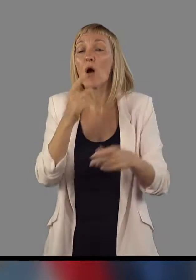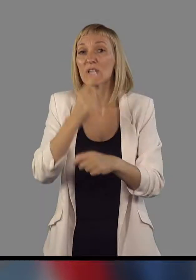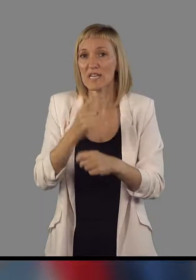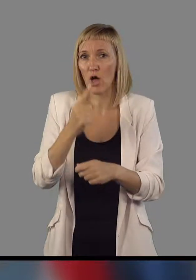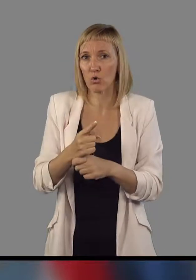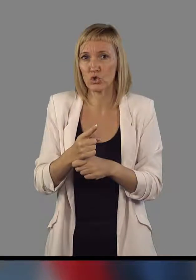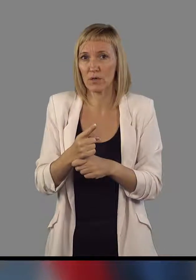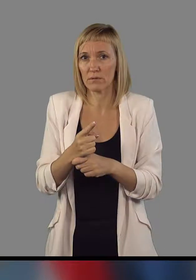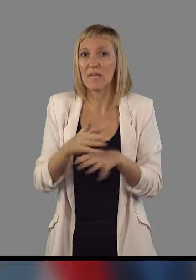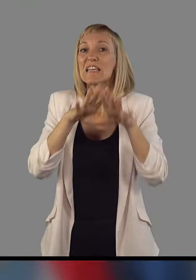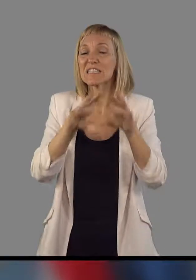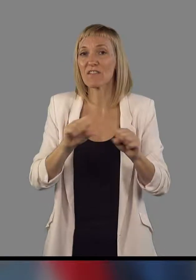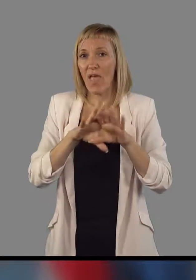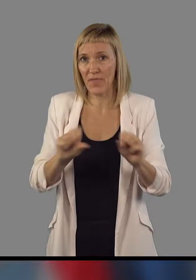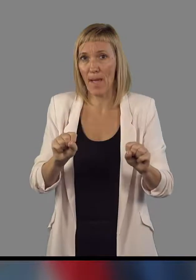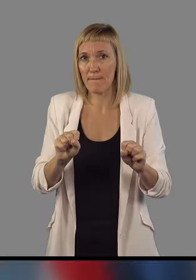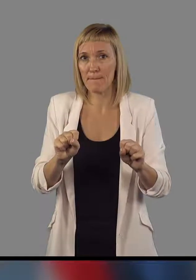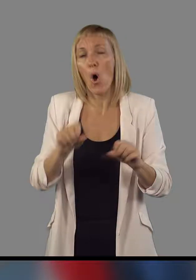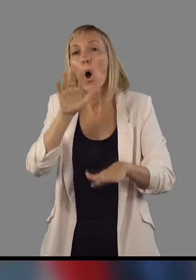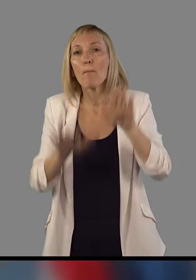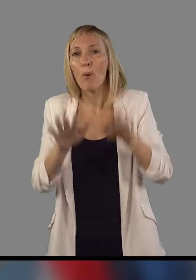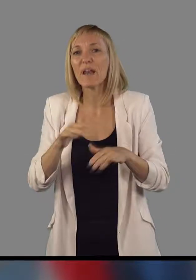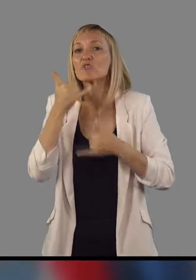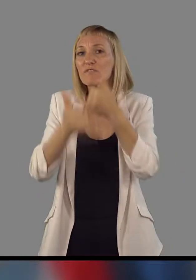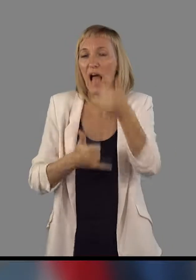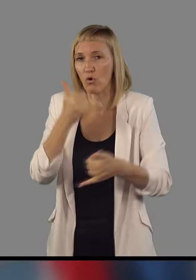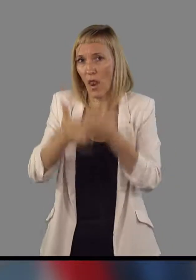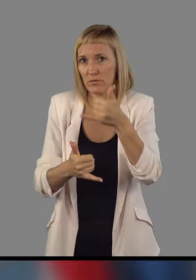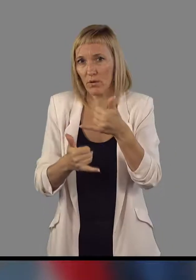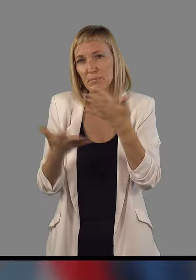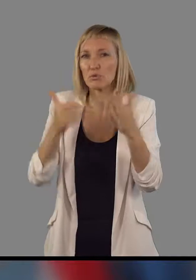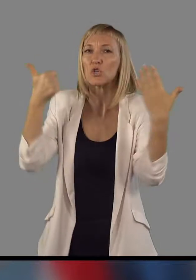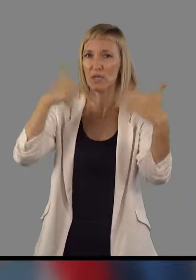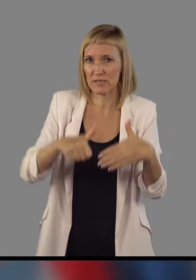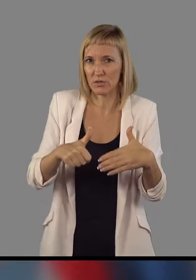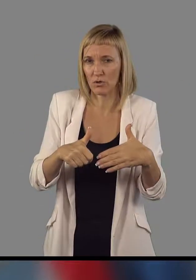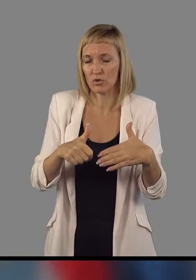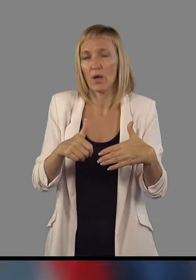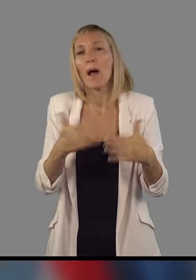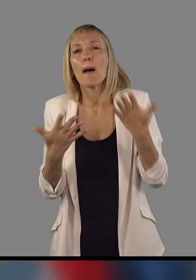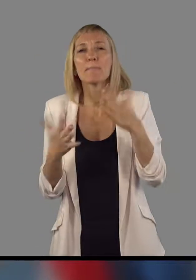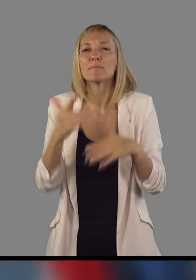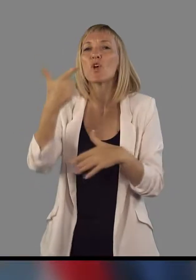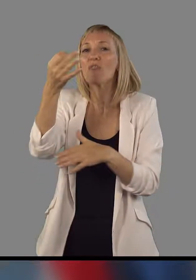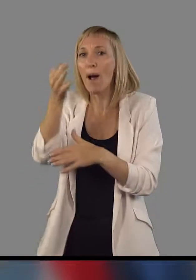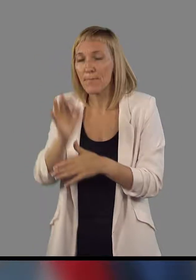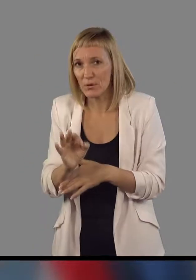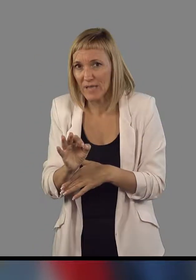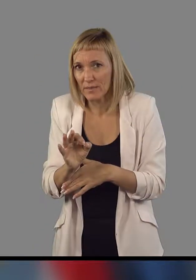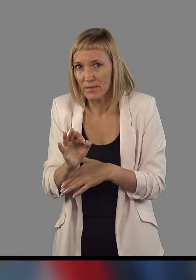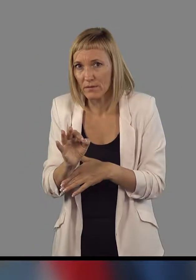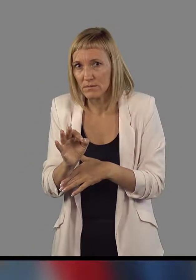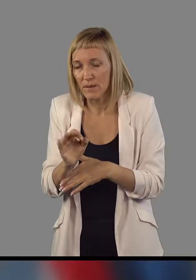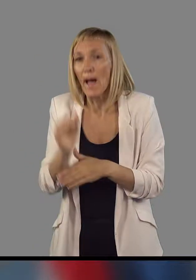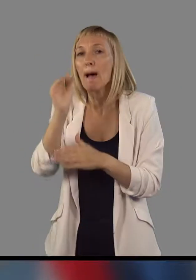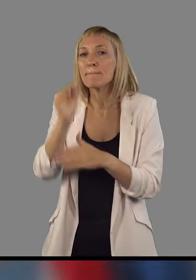javnih naročil izvedemo v povprečju vsako leto. Okrog 2% ali še nekaj manj, manj